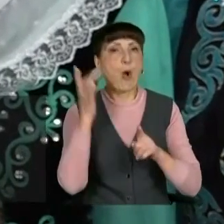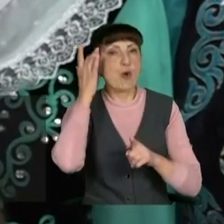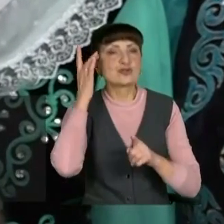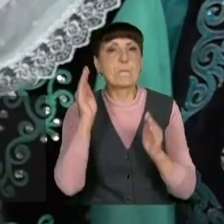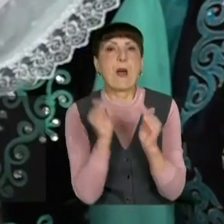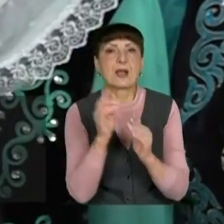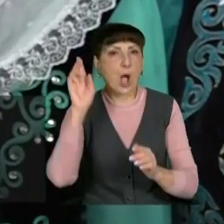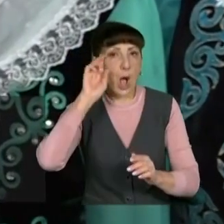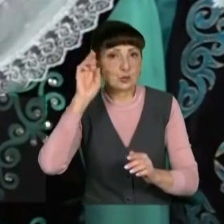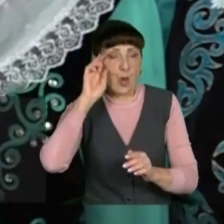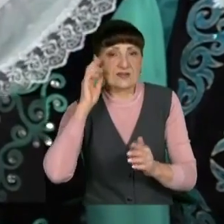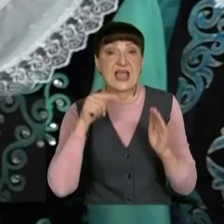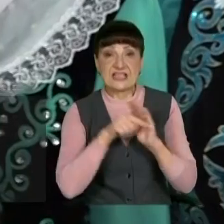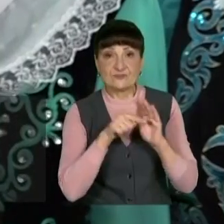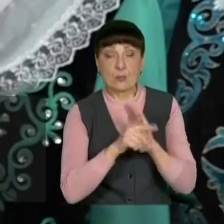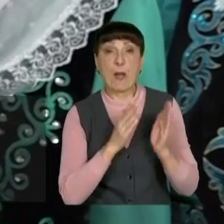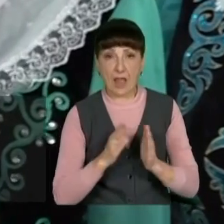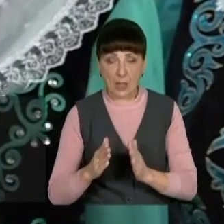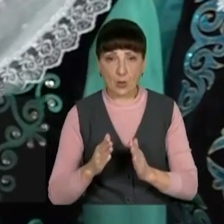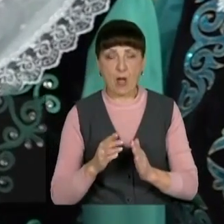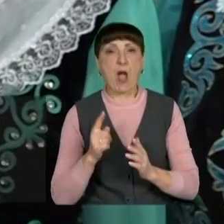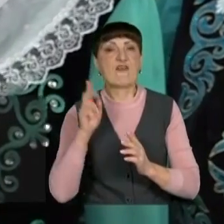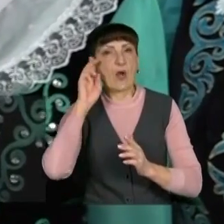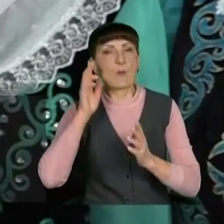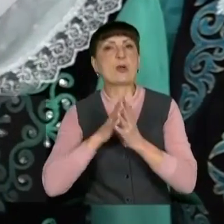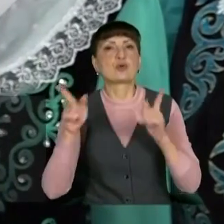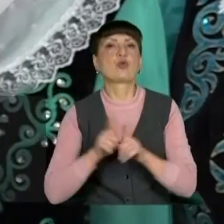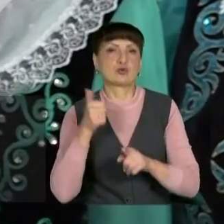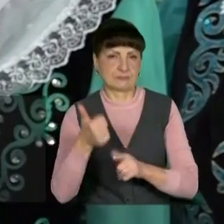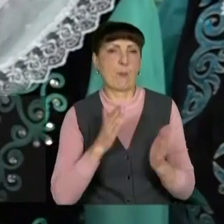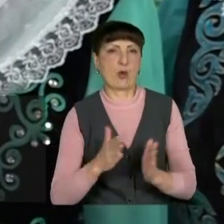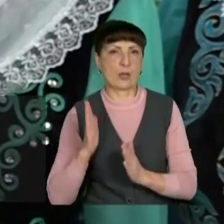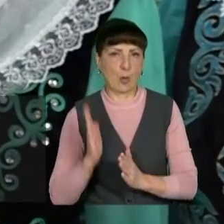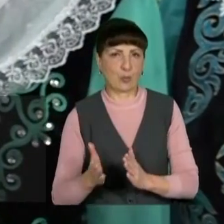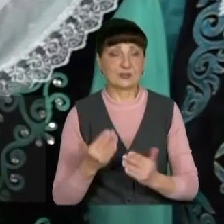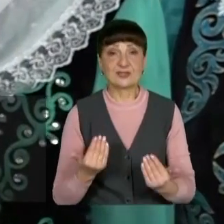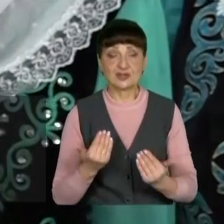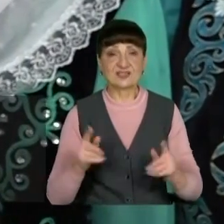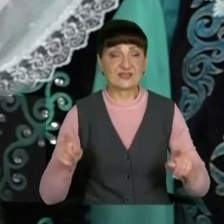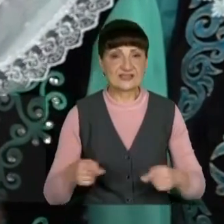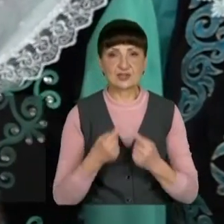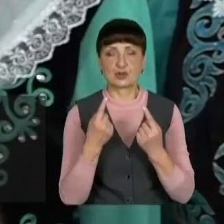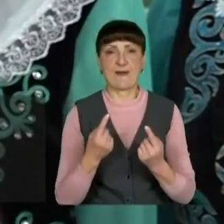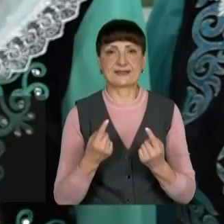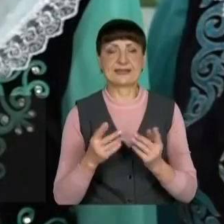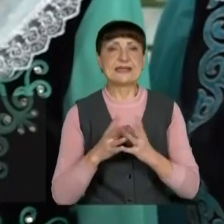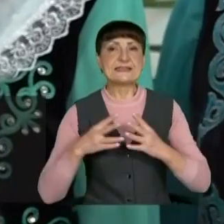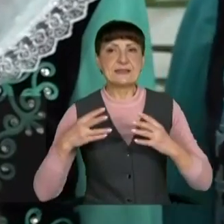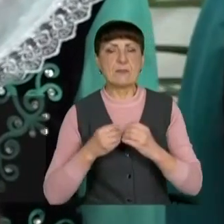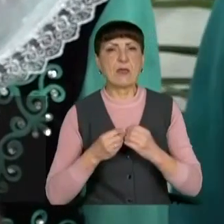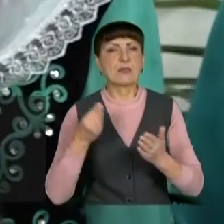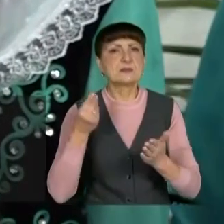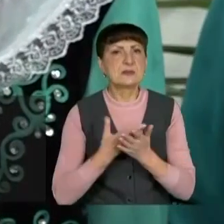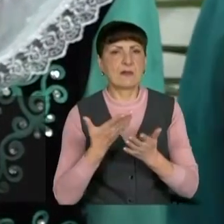Если в маленьком государстве есть порядок, то в большом всегда он будет. Поэтому сейчас, когда возрождаются семейные